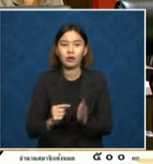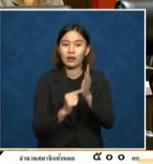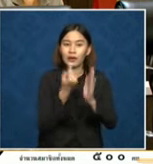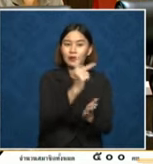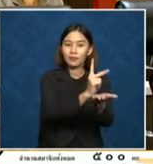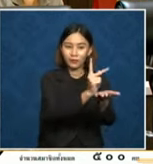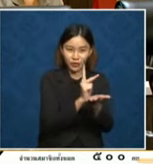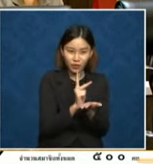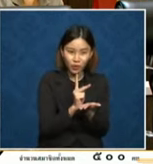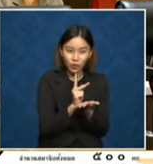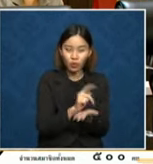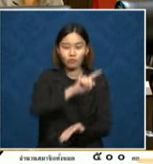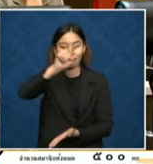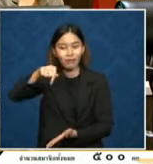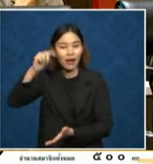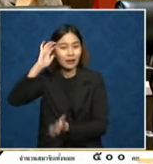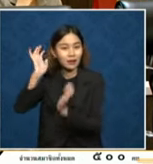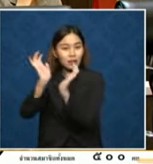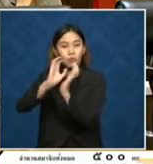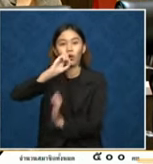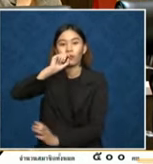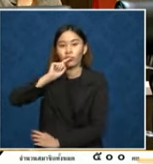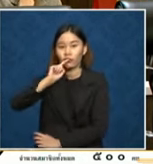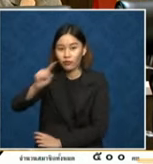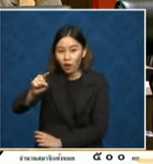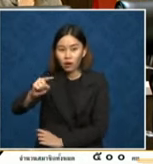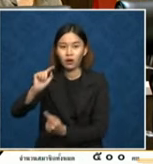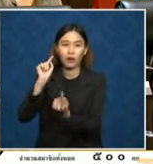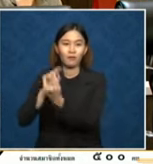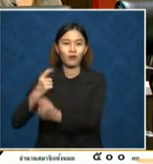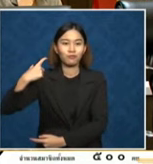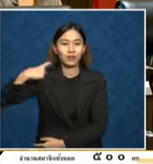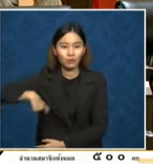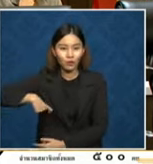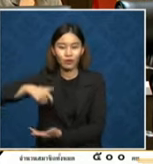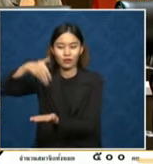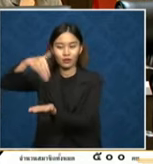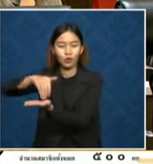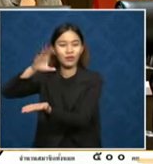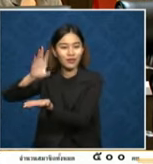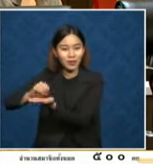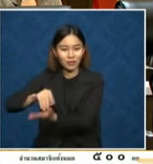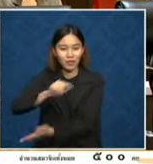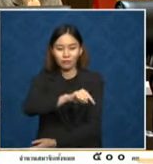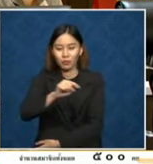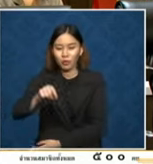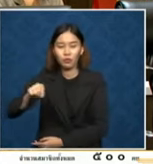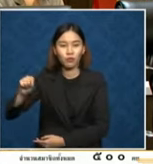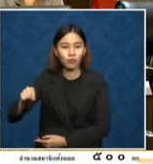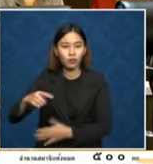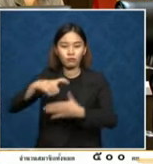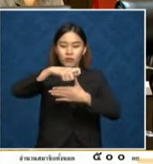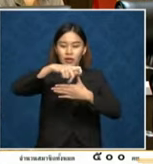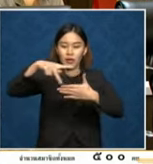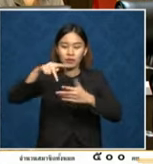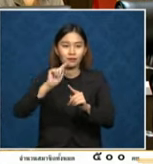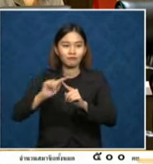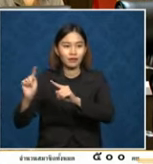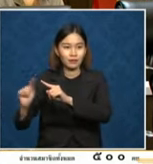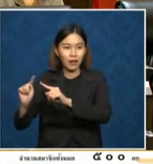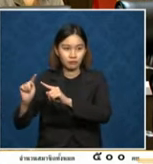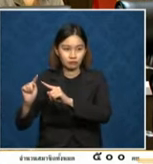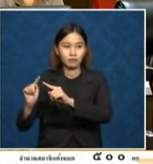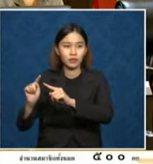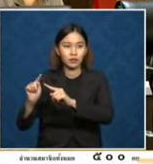อนแรกมาแจ้งตำรวจมาพบทนายความมาเจอศูนย์และที่สำคัญไปกว่านั้นครับแอปพลิเคชันต่างๆที่เข้าม